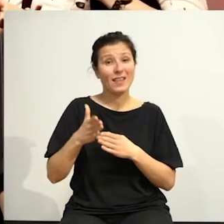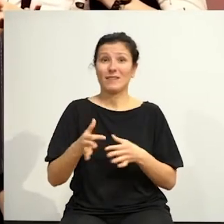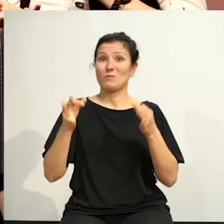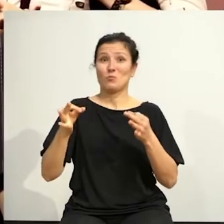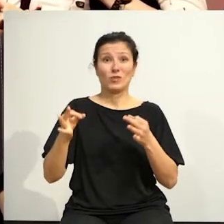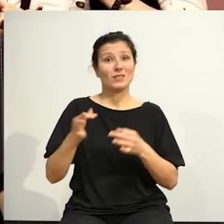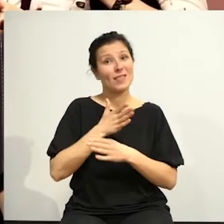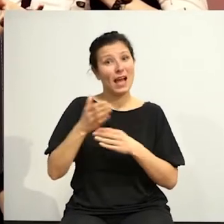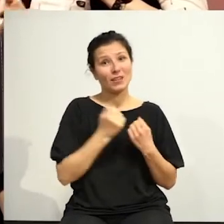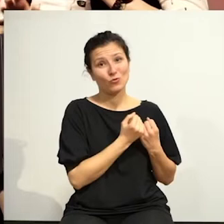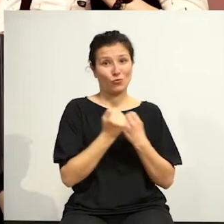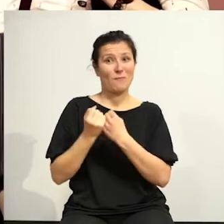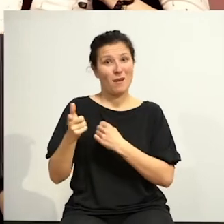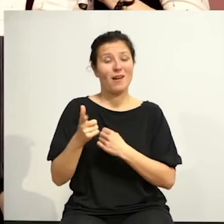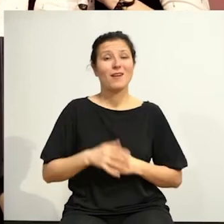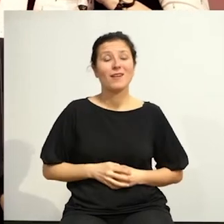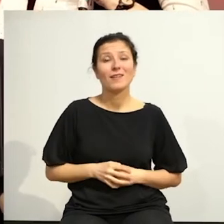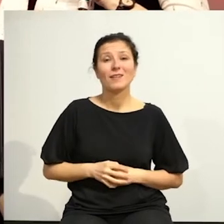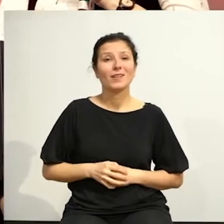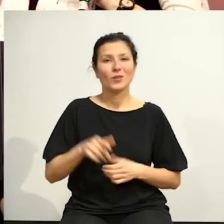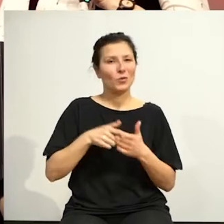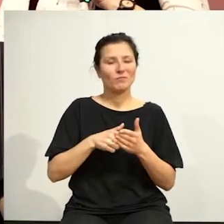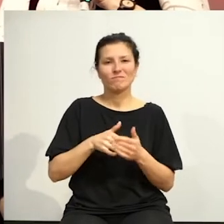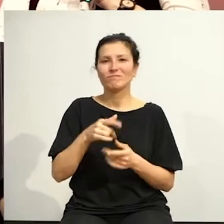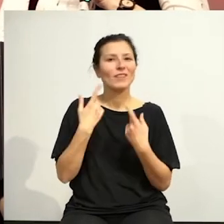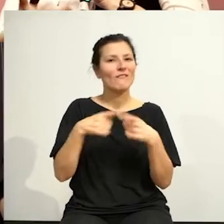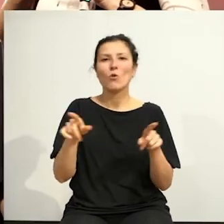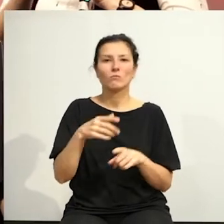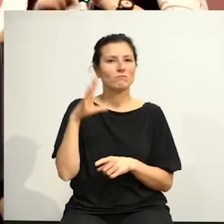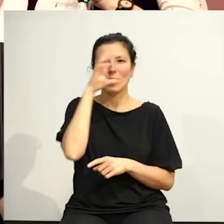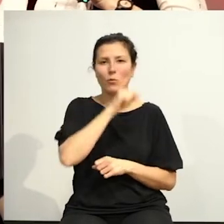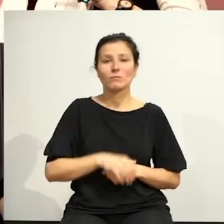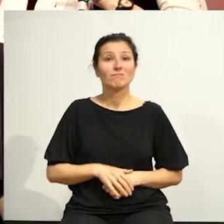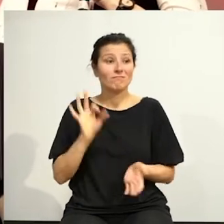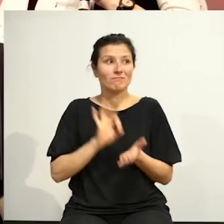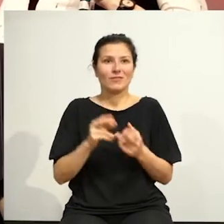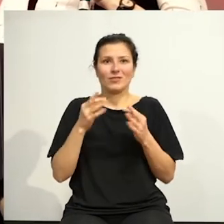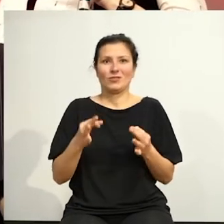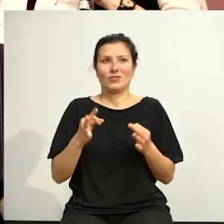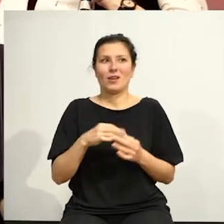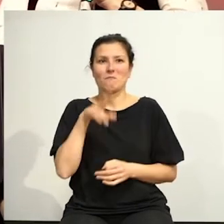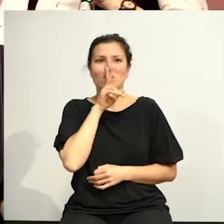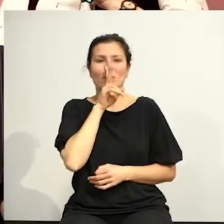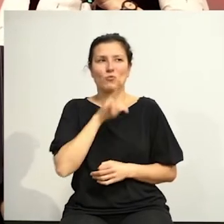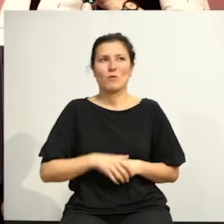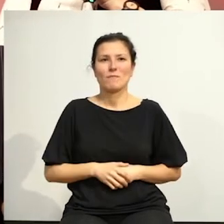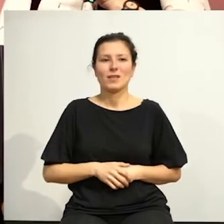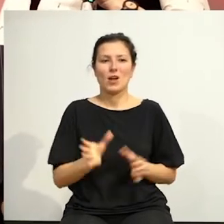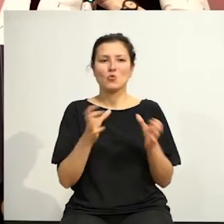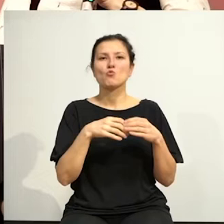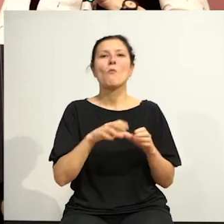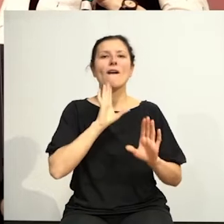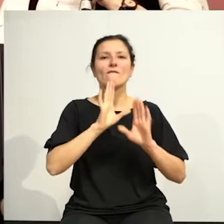żyje. Prawda? I o tym nie można zapominać, że nawet dzisiaj popatrzyłam na grupę